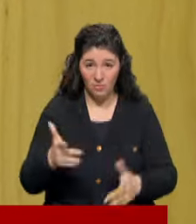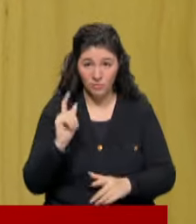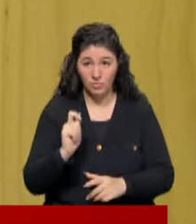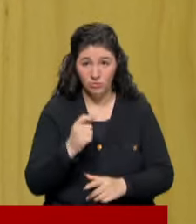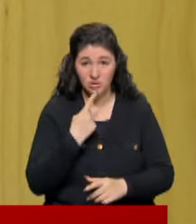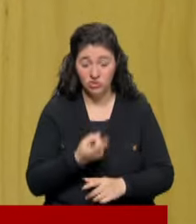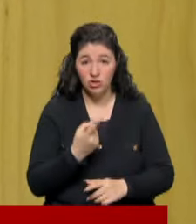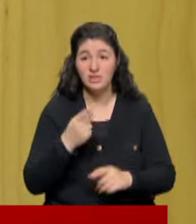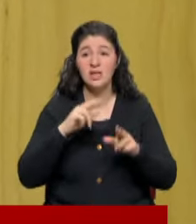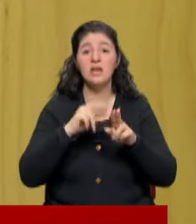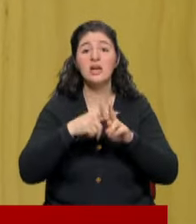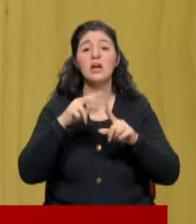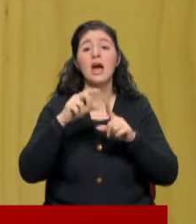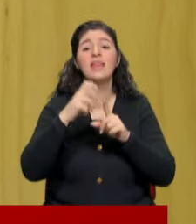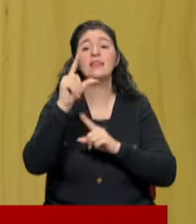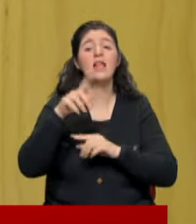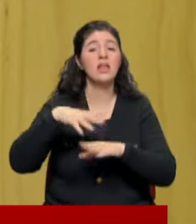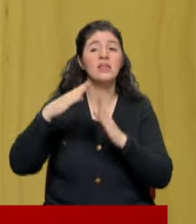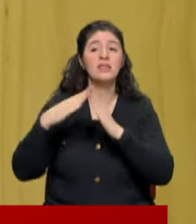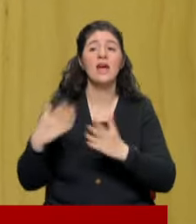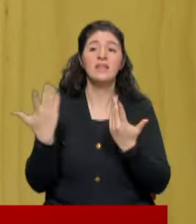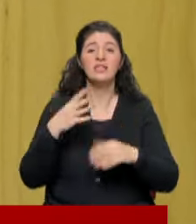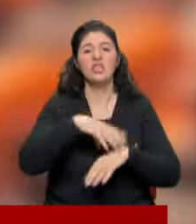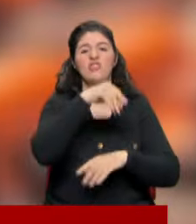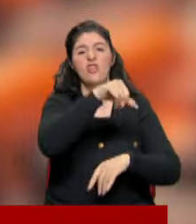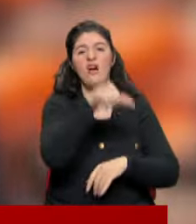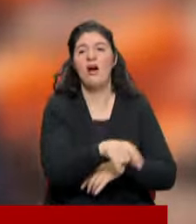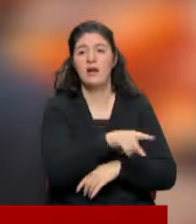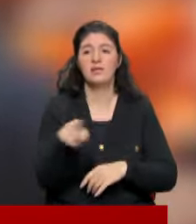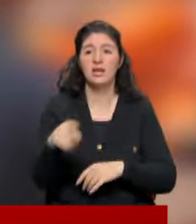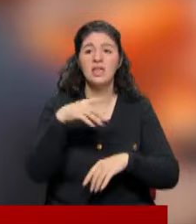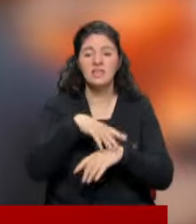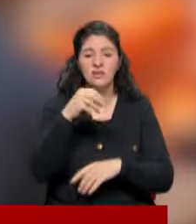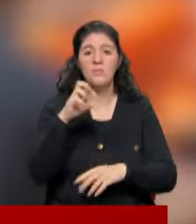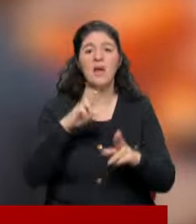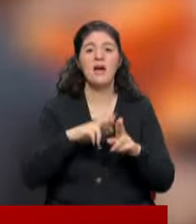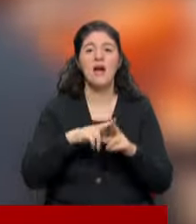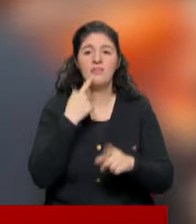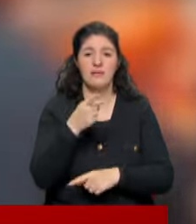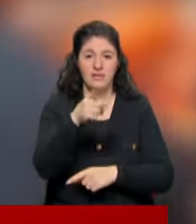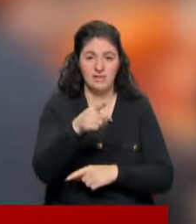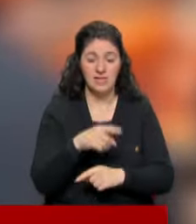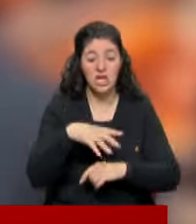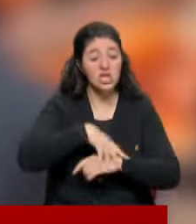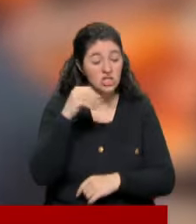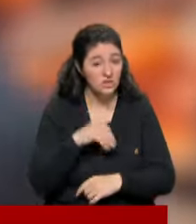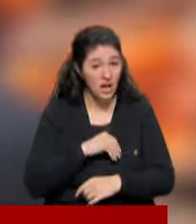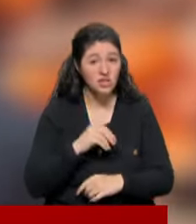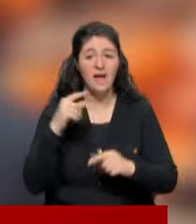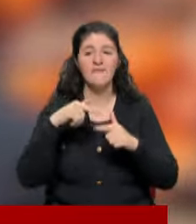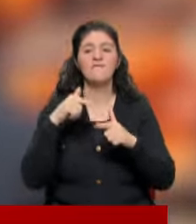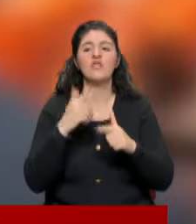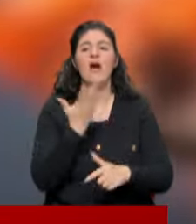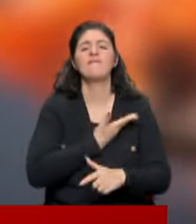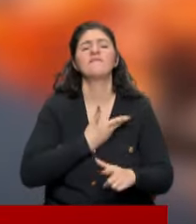diyeceğiz? Kandil Dağı neyse Stockholm aynısı. İsveç PKK'lı dediniz. İsveç FETÖ